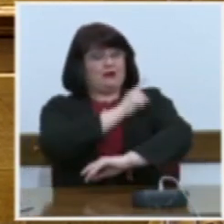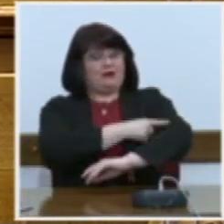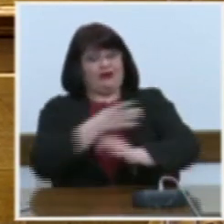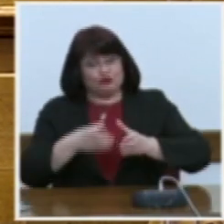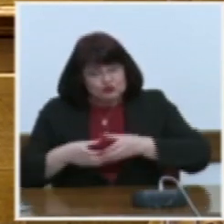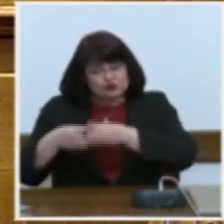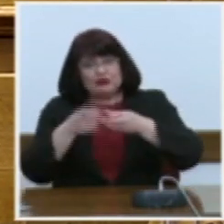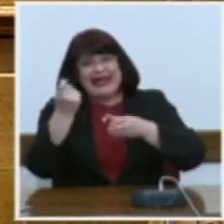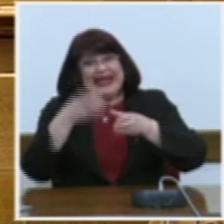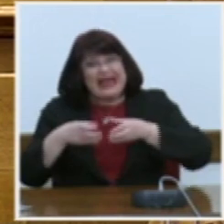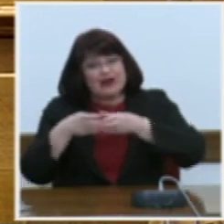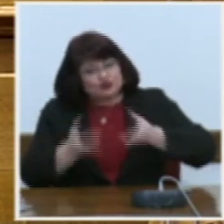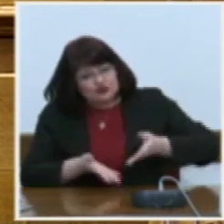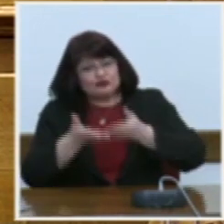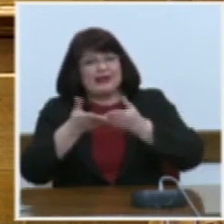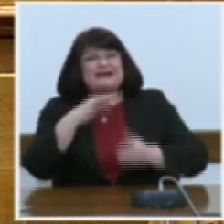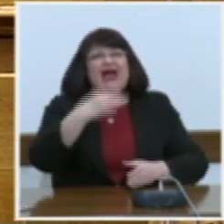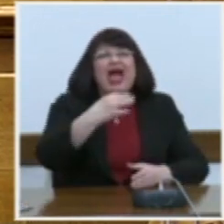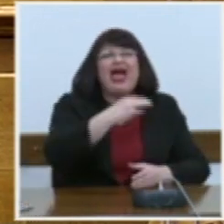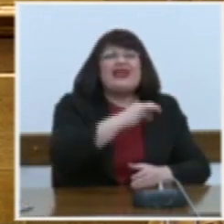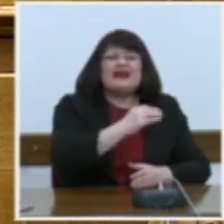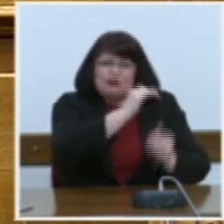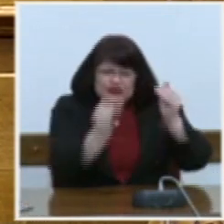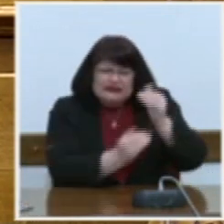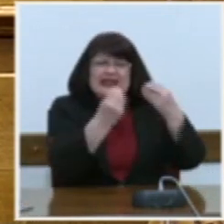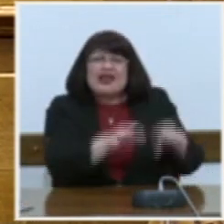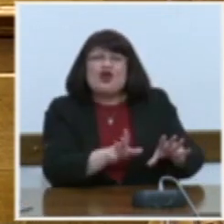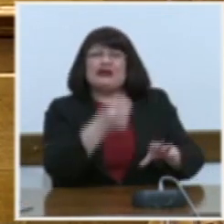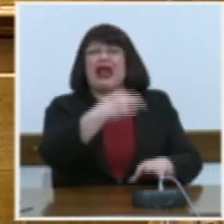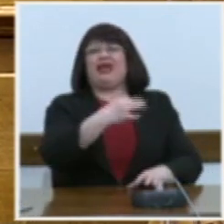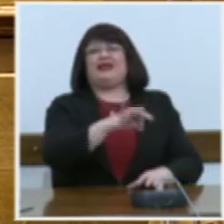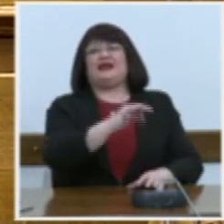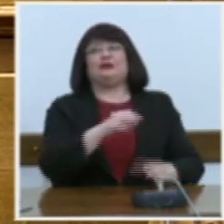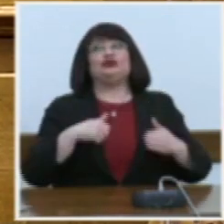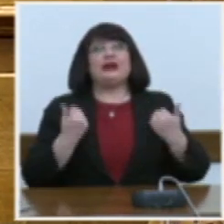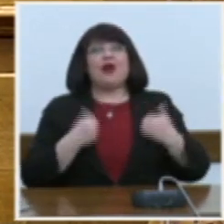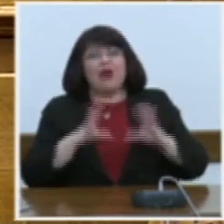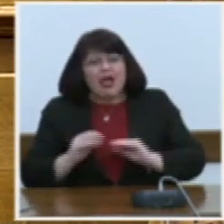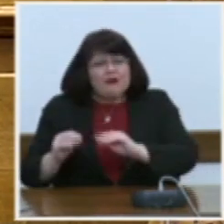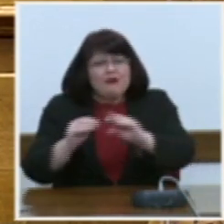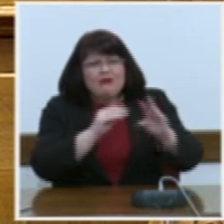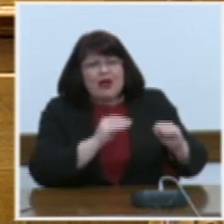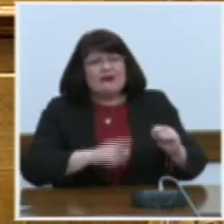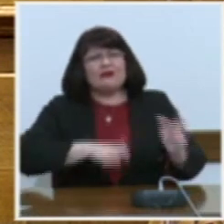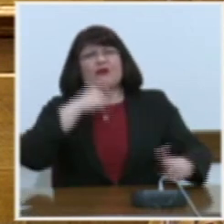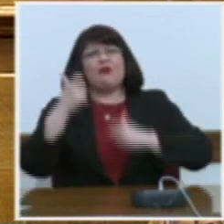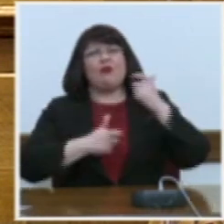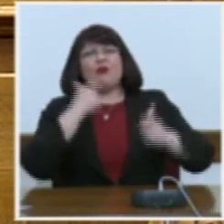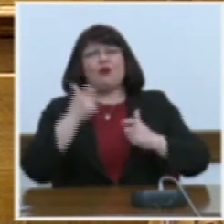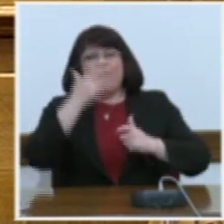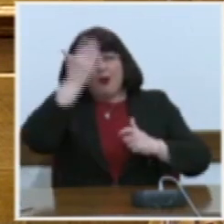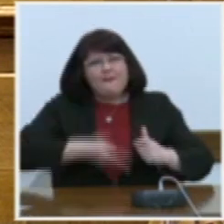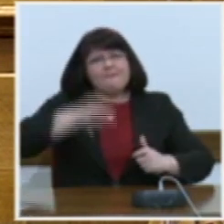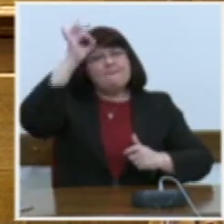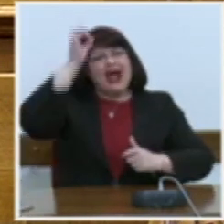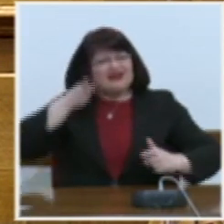τους ταξικά αδύναμους πιο αδύναμους. Βοά η νεολαία που τις ρίχνετε πάνω τα ΜΑΤ και